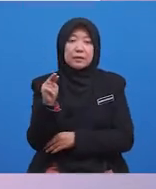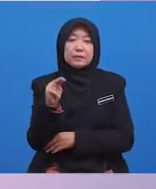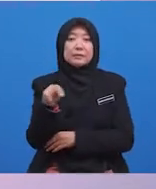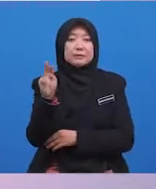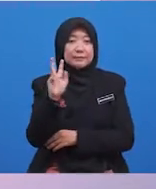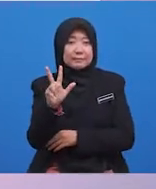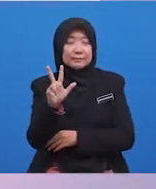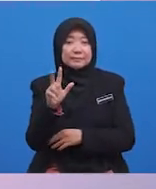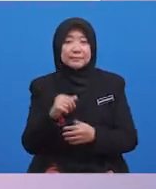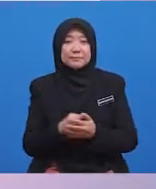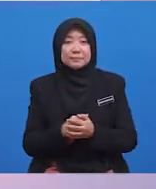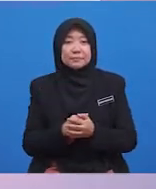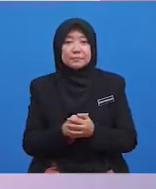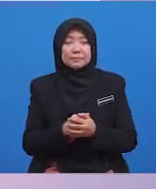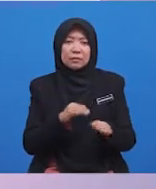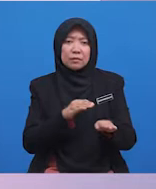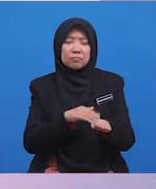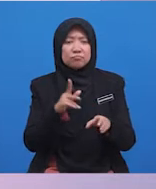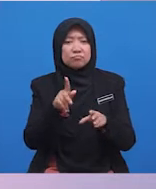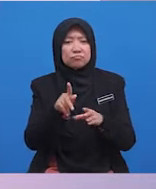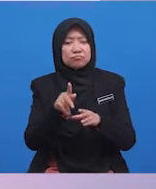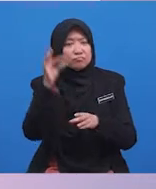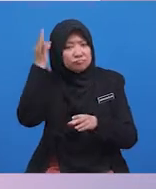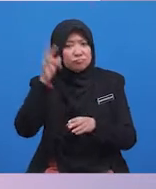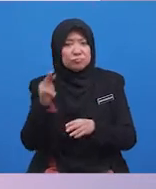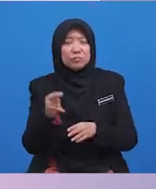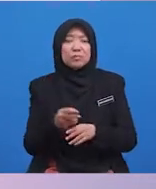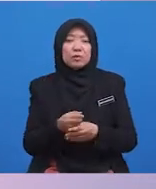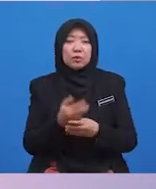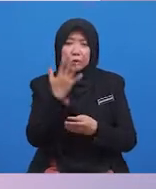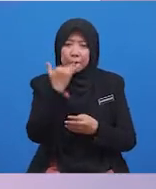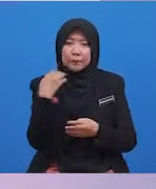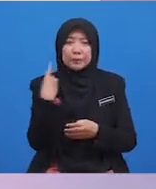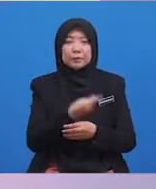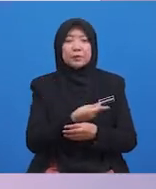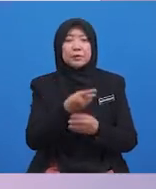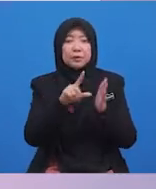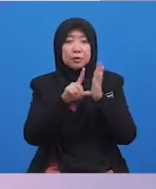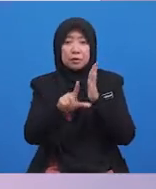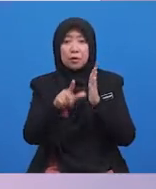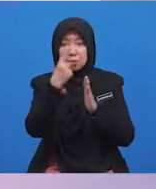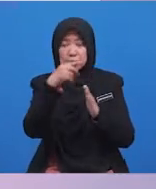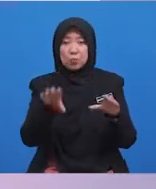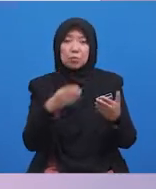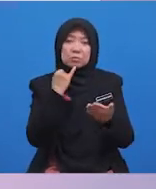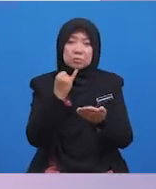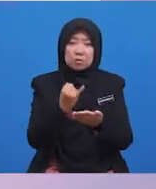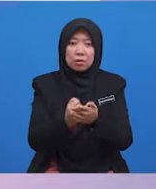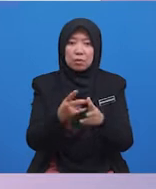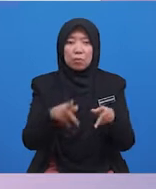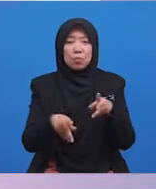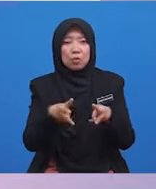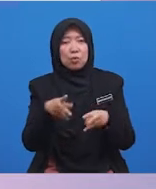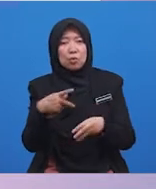Soalan ketiga. Pada pendapat anda, mengapakah kita dilarang untuk berbuat jahat